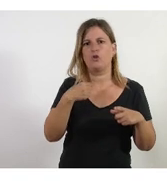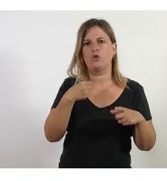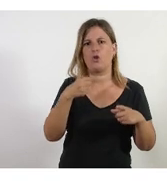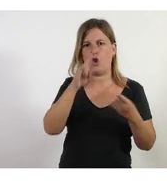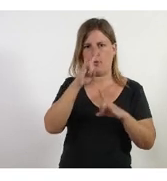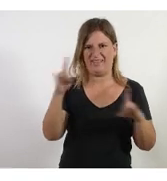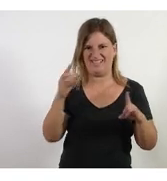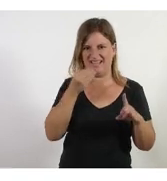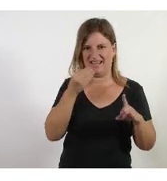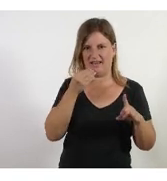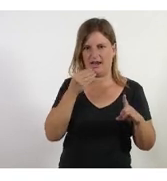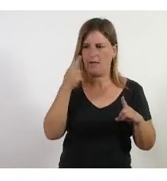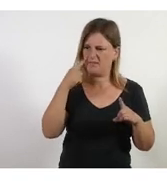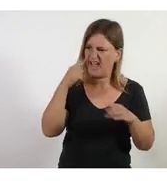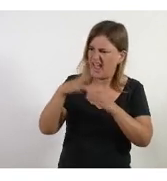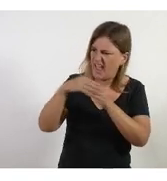vinga, ostres,